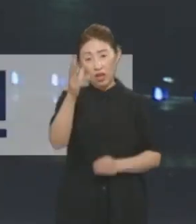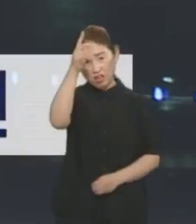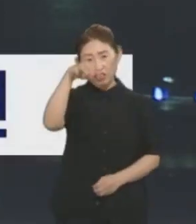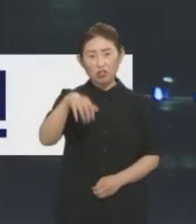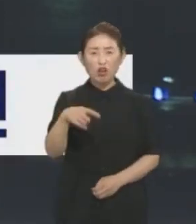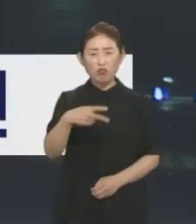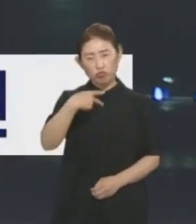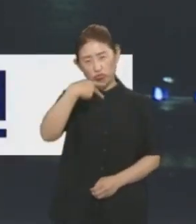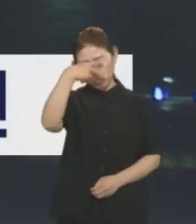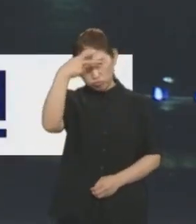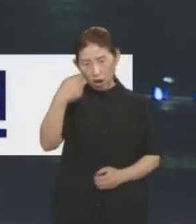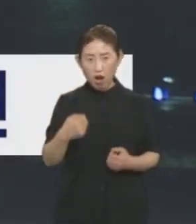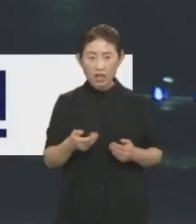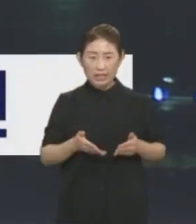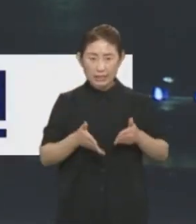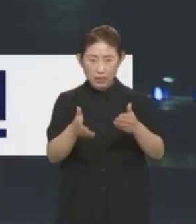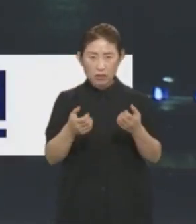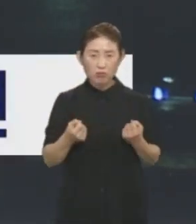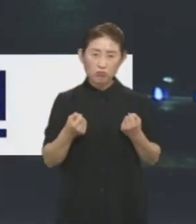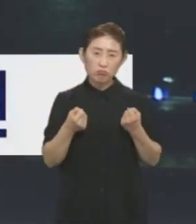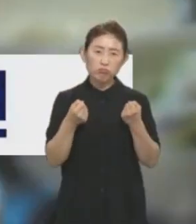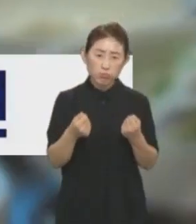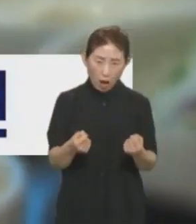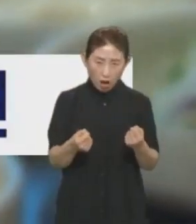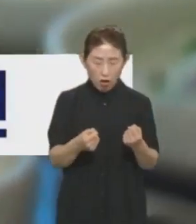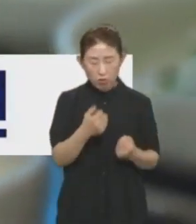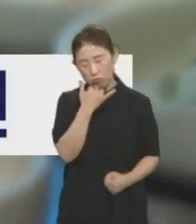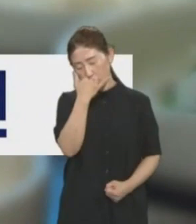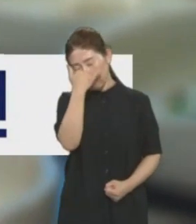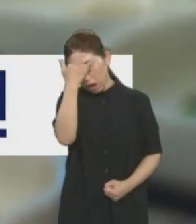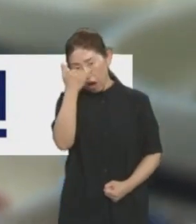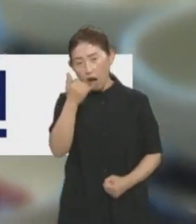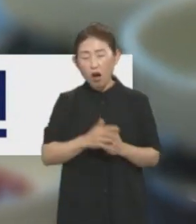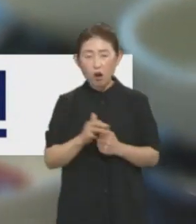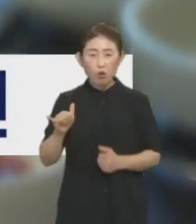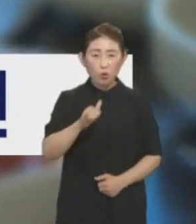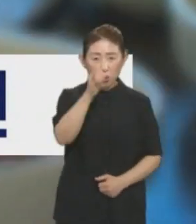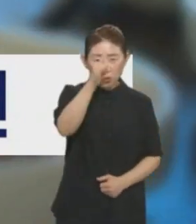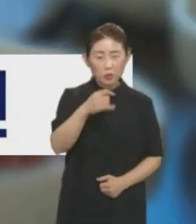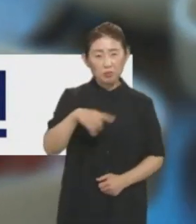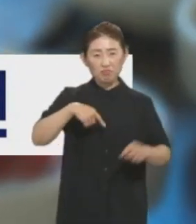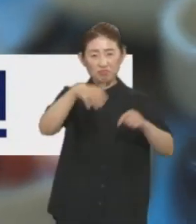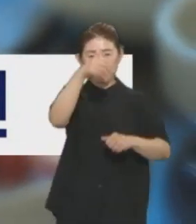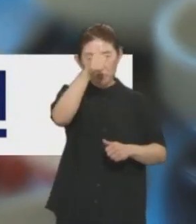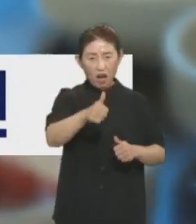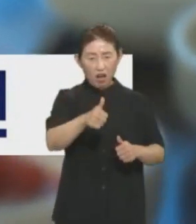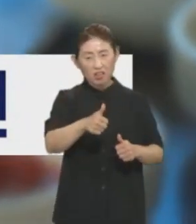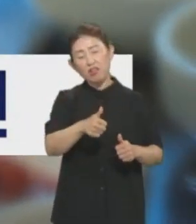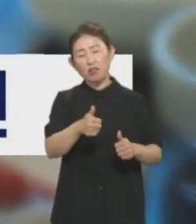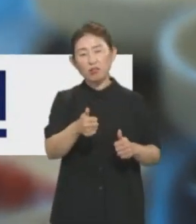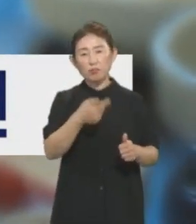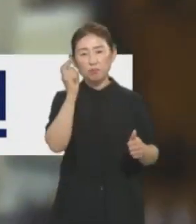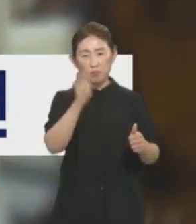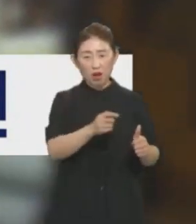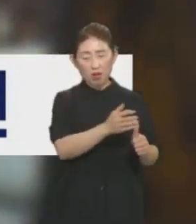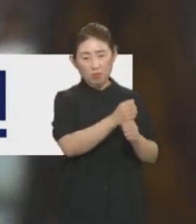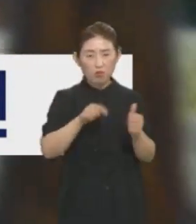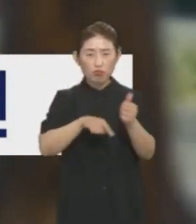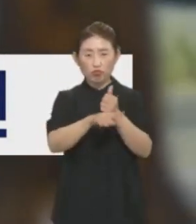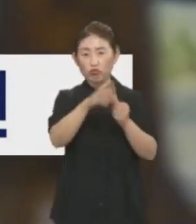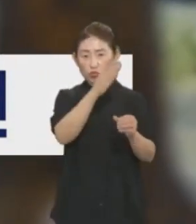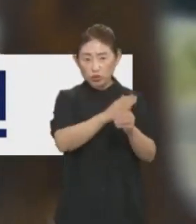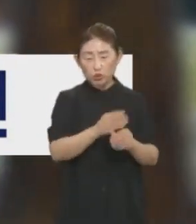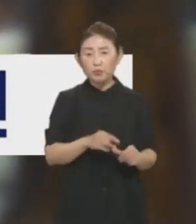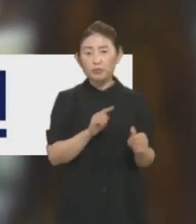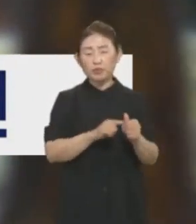논산경찰서는 술에 취한 채 갓길에서 운전대를 잡고 잠에 빠진 공군 소속 a대령을 적발해 불구속 입건했습니다